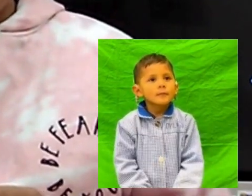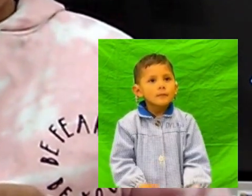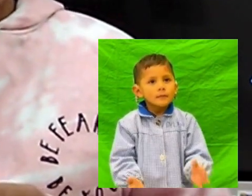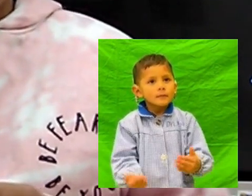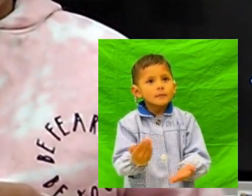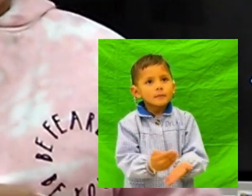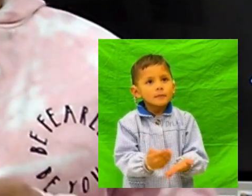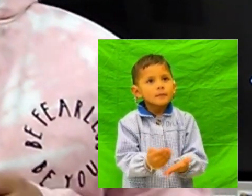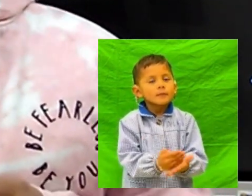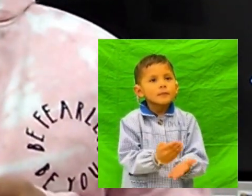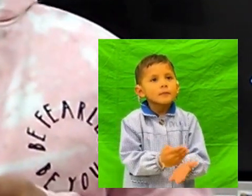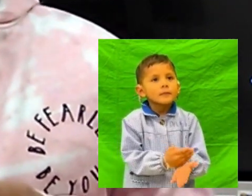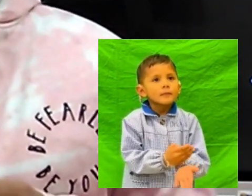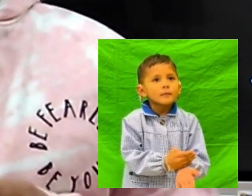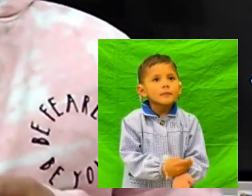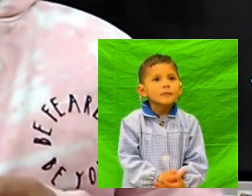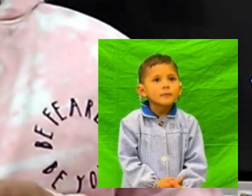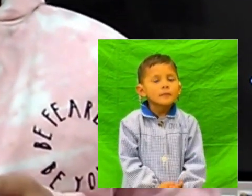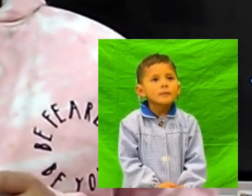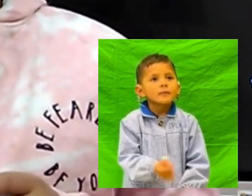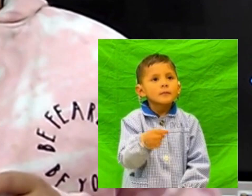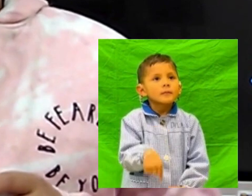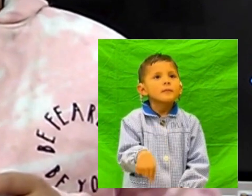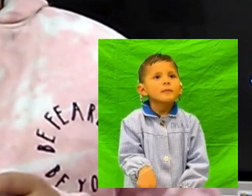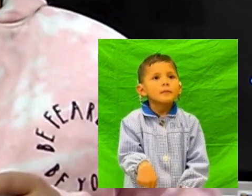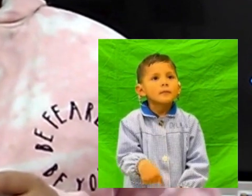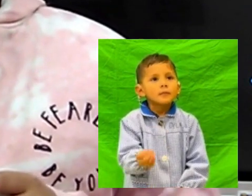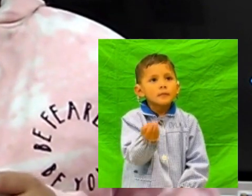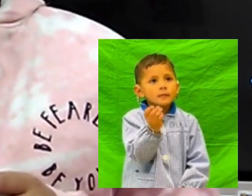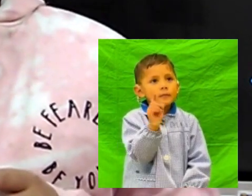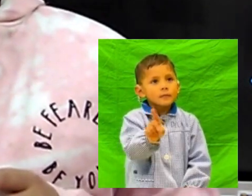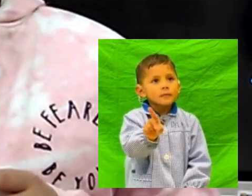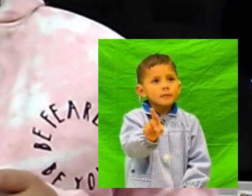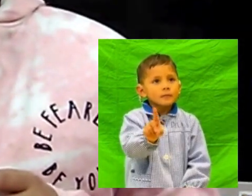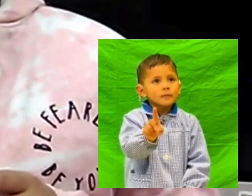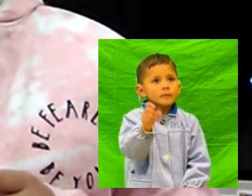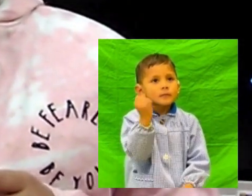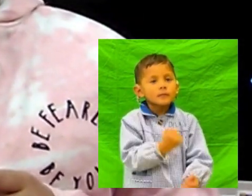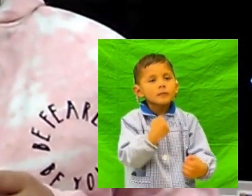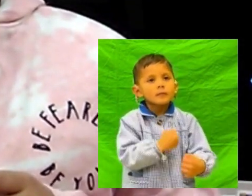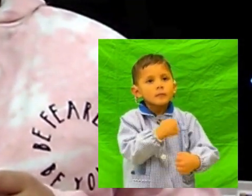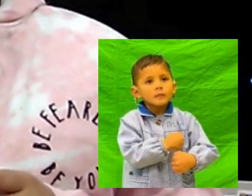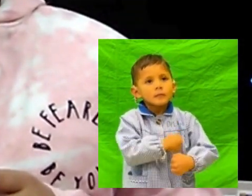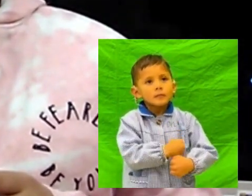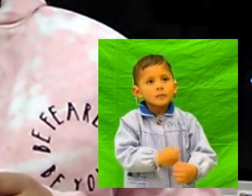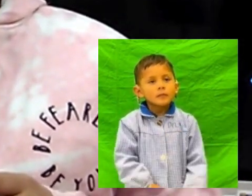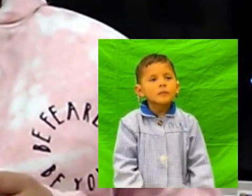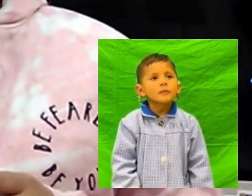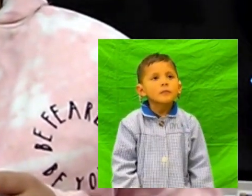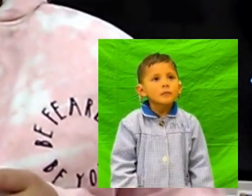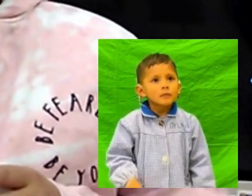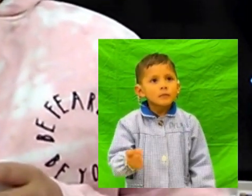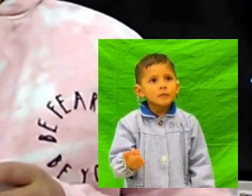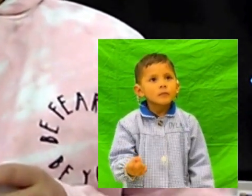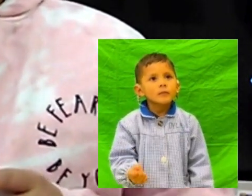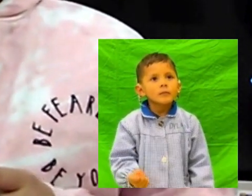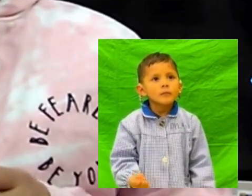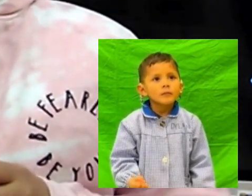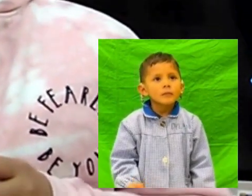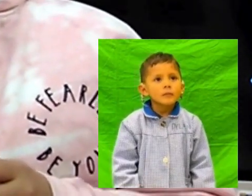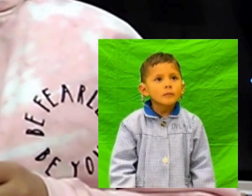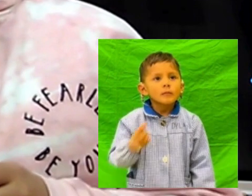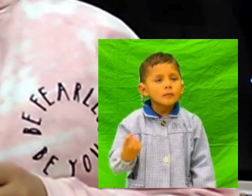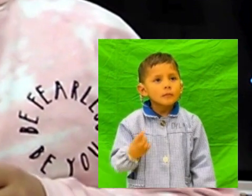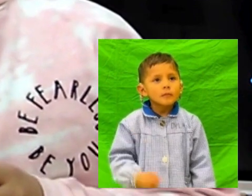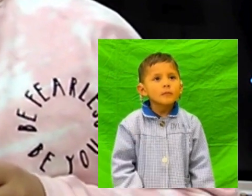Ongi etorri gaur irratsaiora. Gaur abenduan bost, bosgarren mailako ikasleak